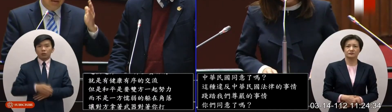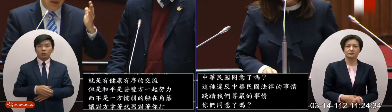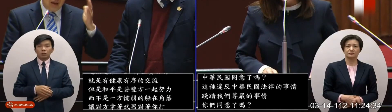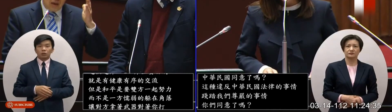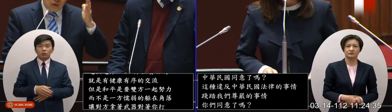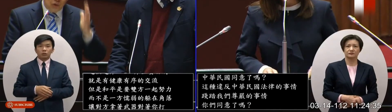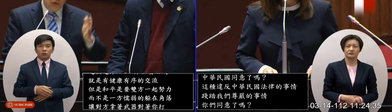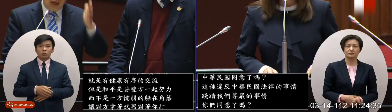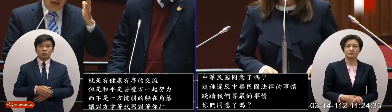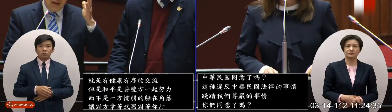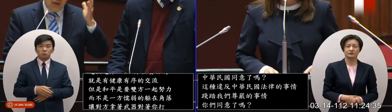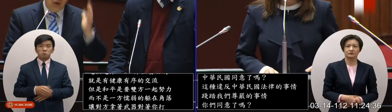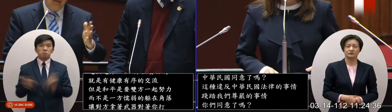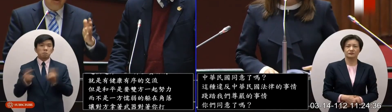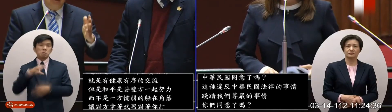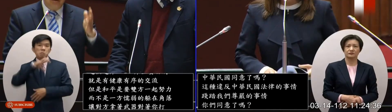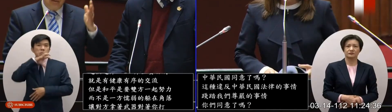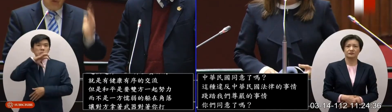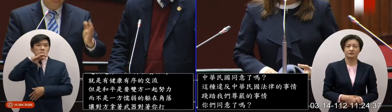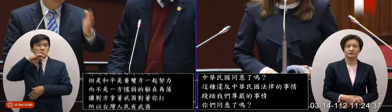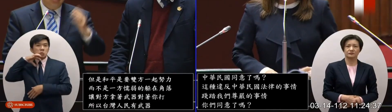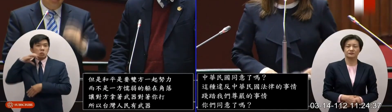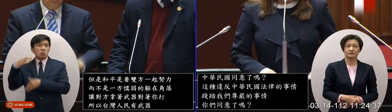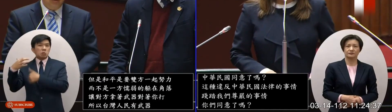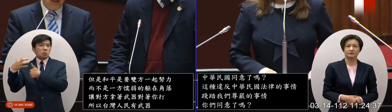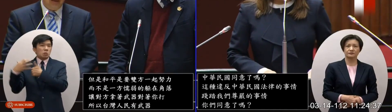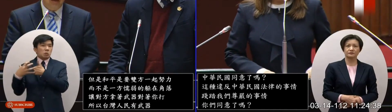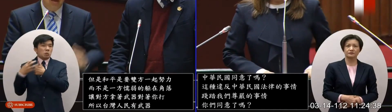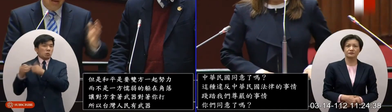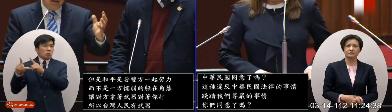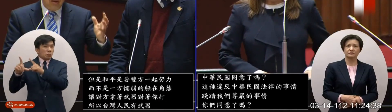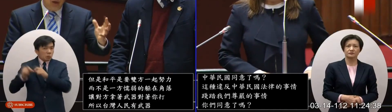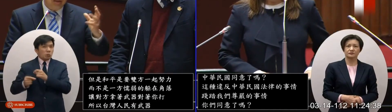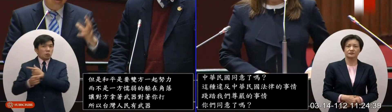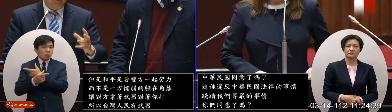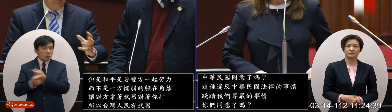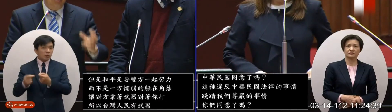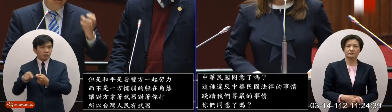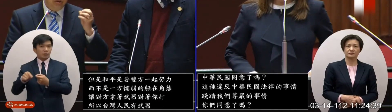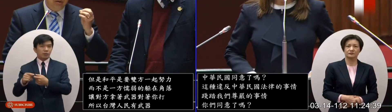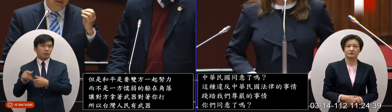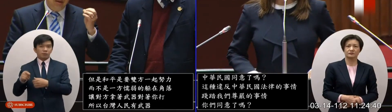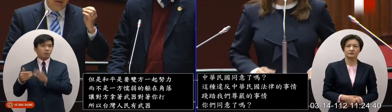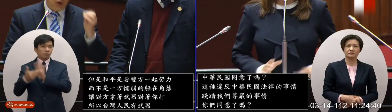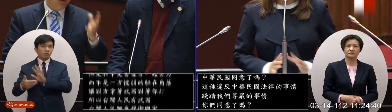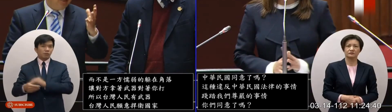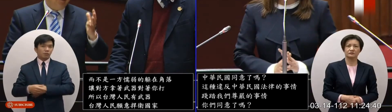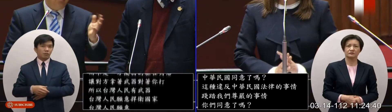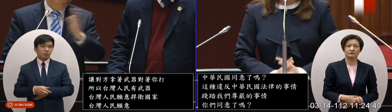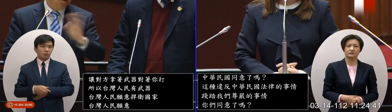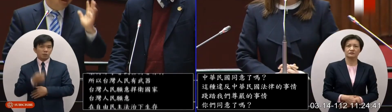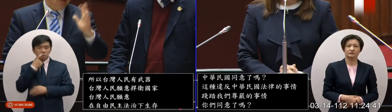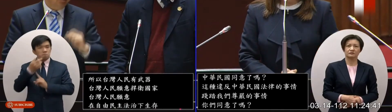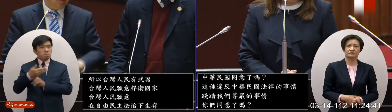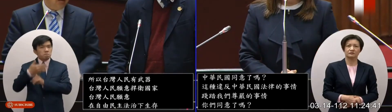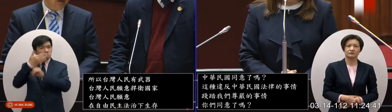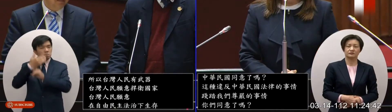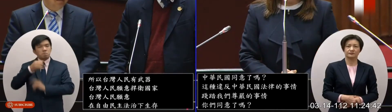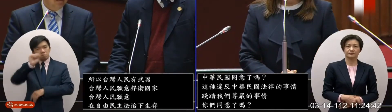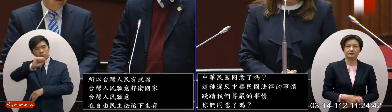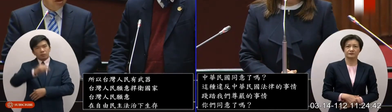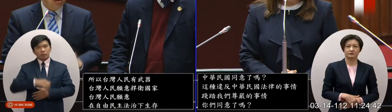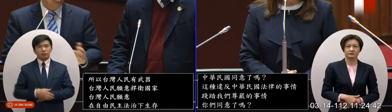在独裁威权统治的一个国家 的威胁下去投降，没有这样的